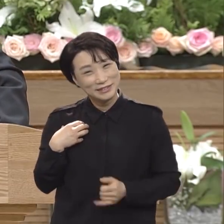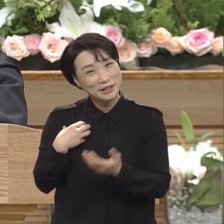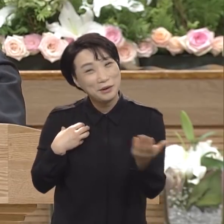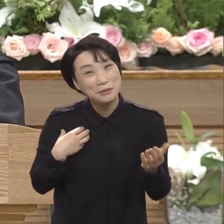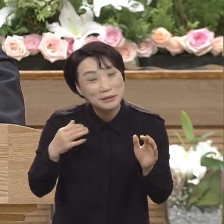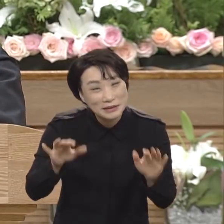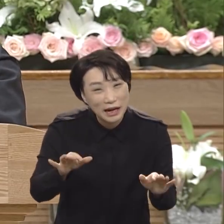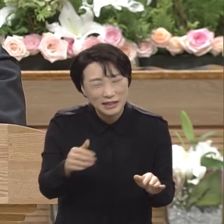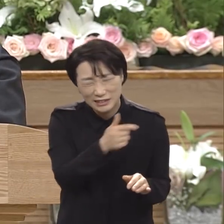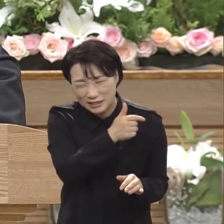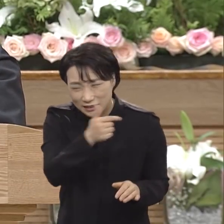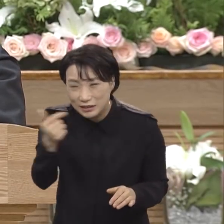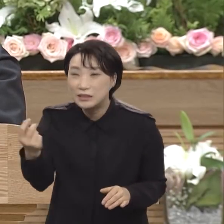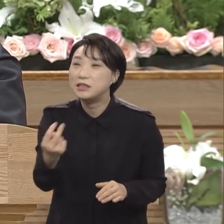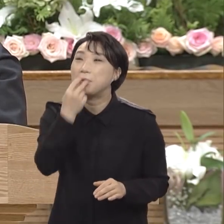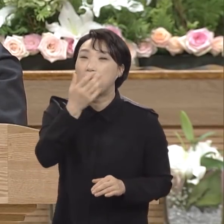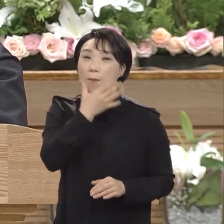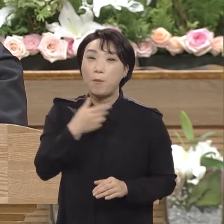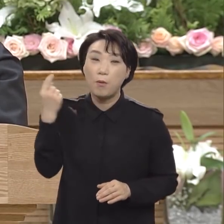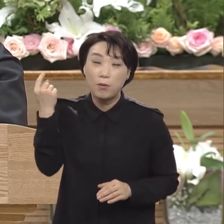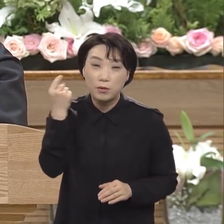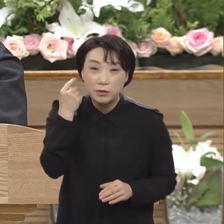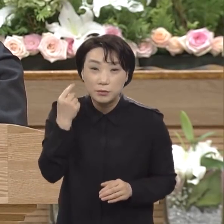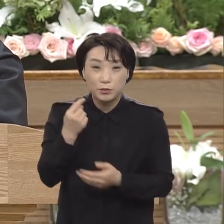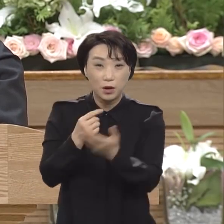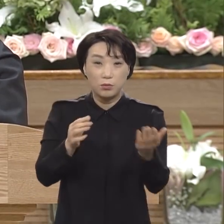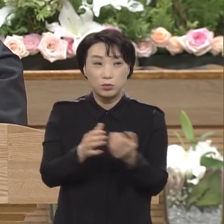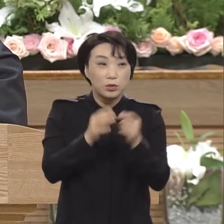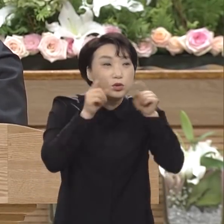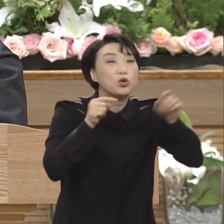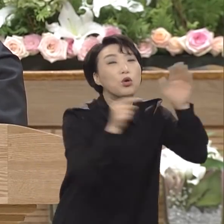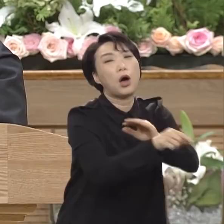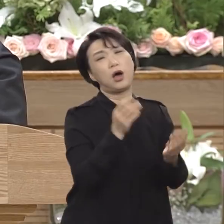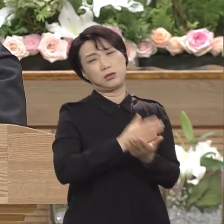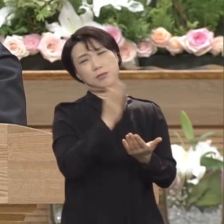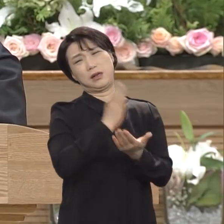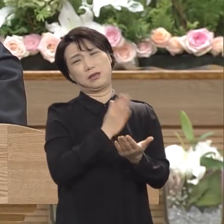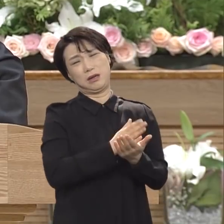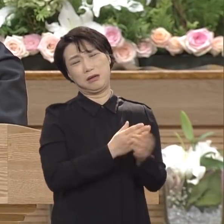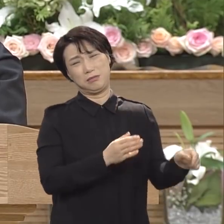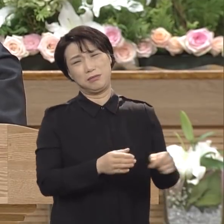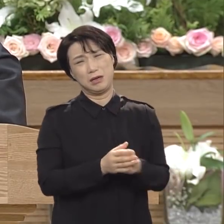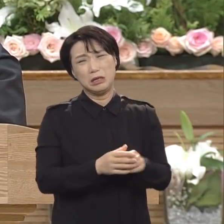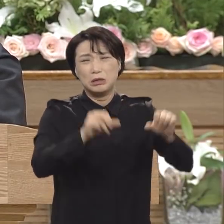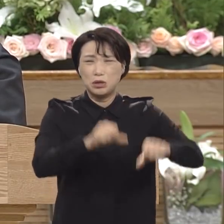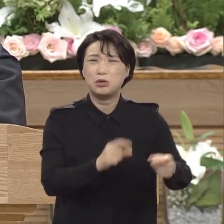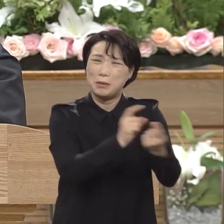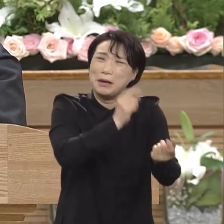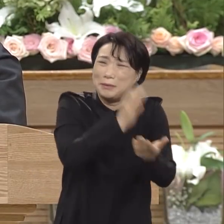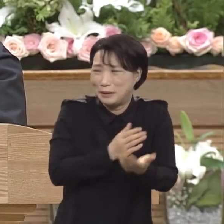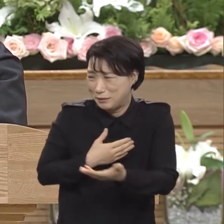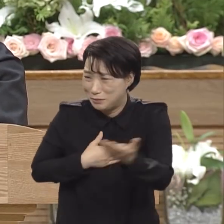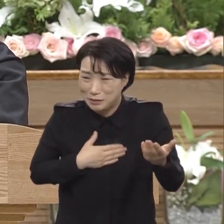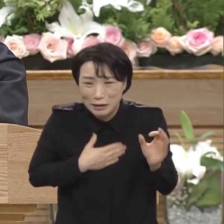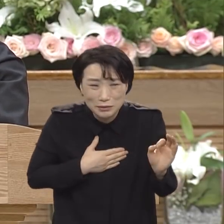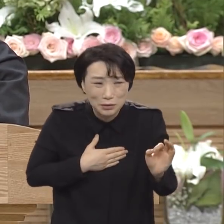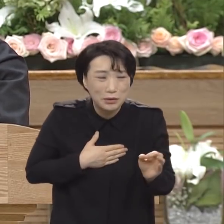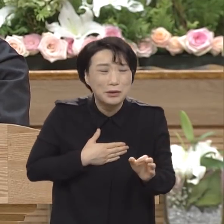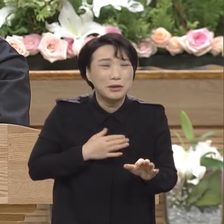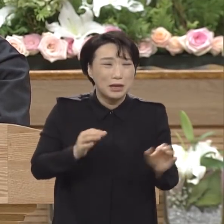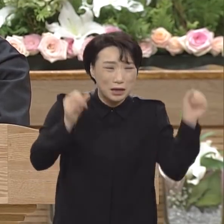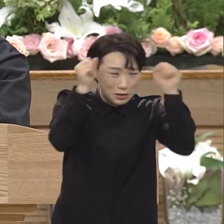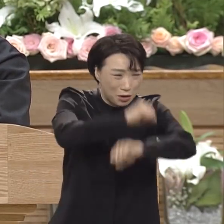이처럼 위대한 생명의 복음을 치욕하지 말라고, 저주받지 말라고,